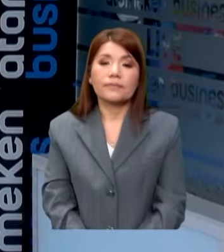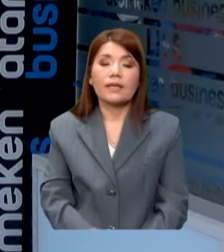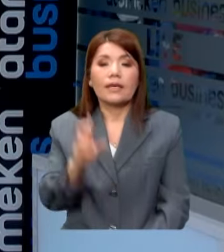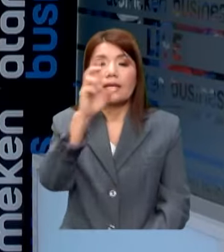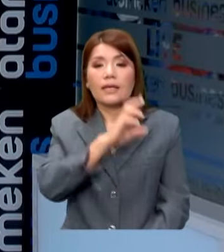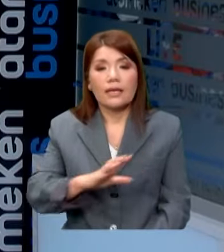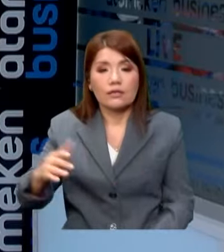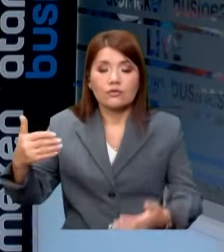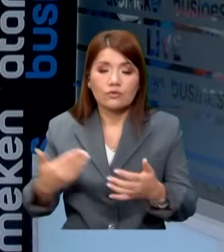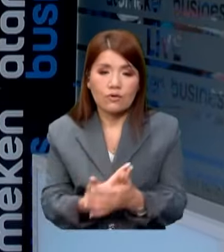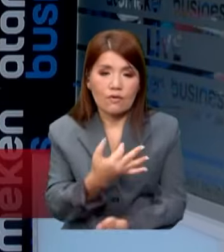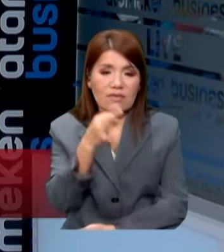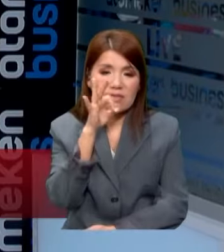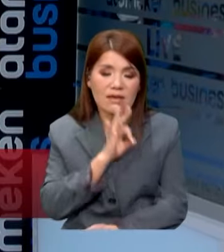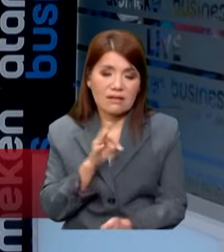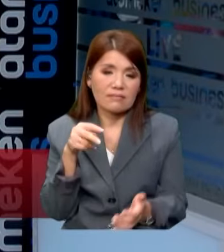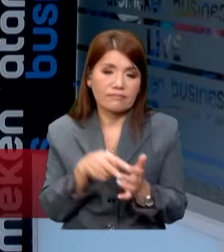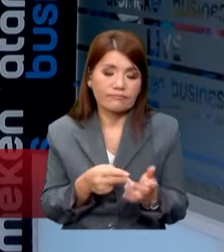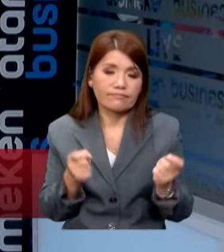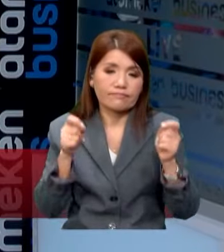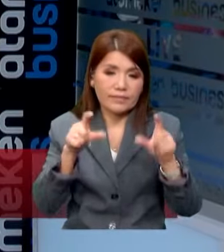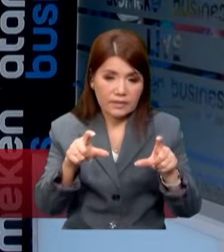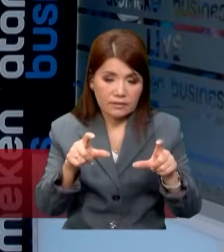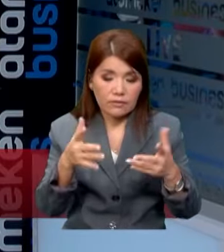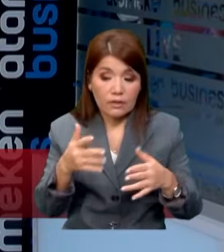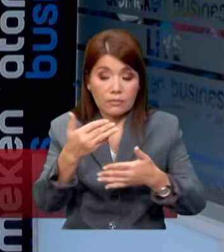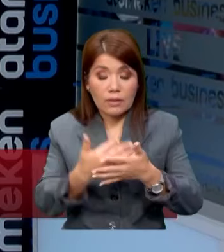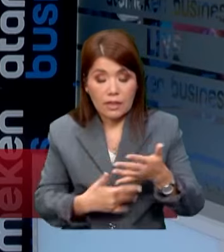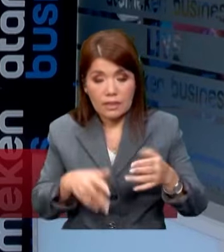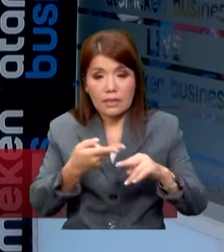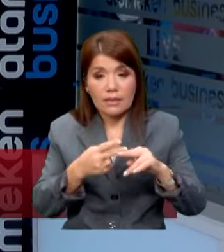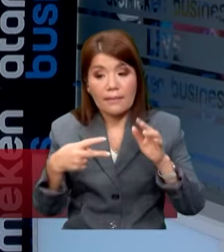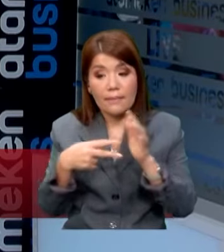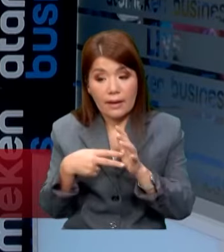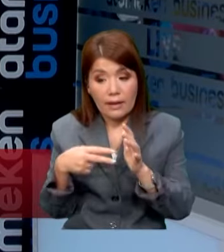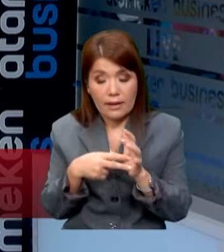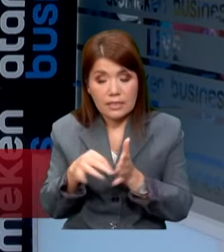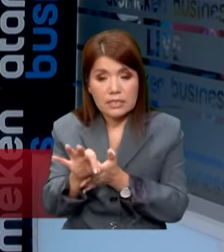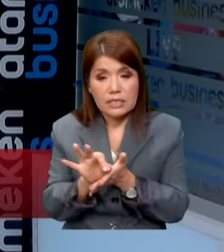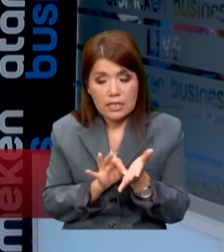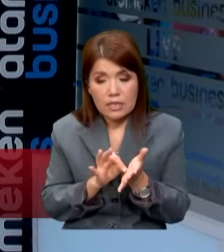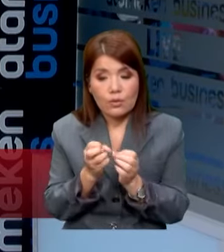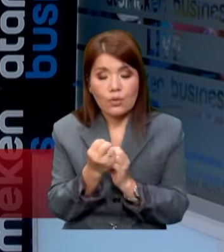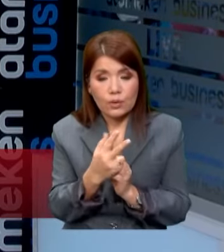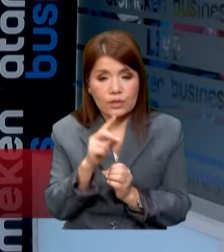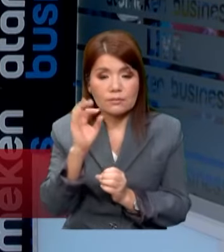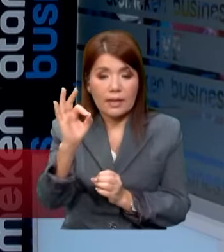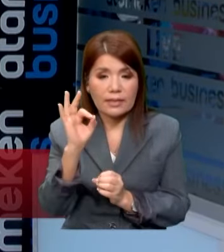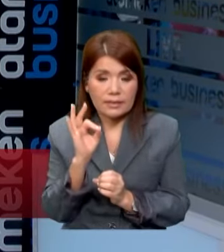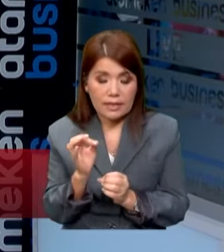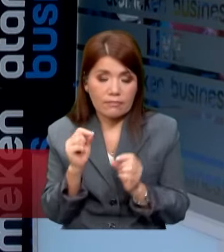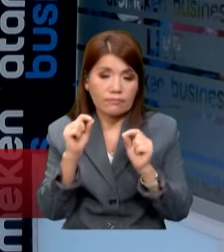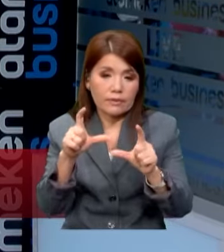Елде тағы дәрі қымбаттады. Ұлттық статистика бюросының дерегі баға бұл жолы бірден 13%-ға өскен